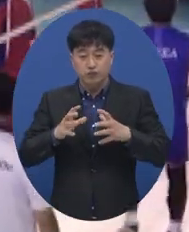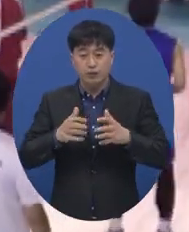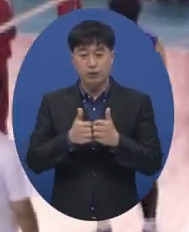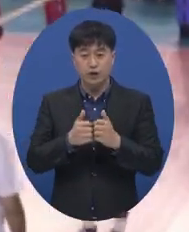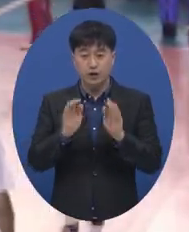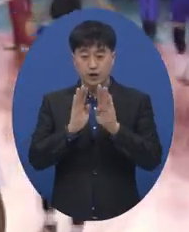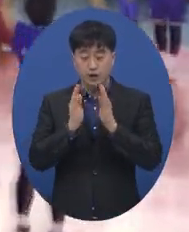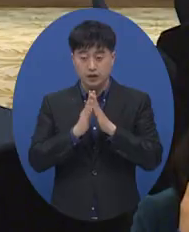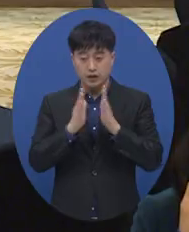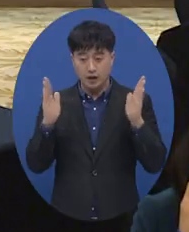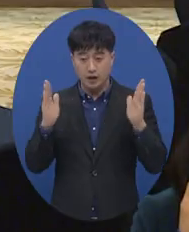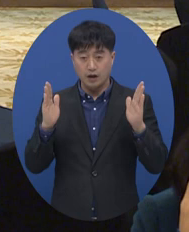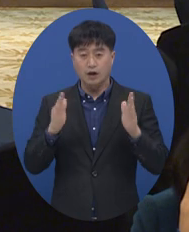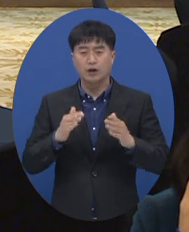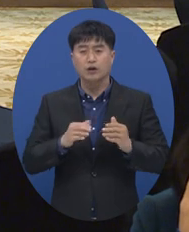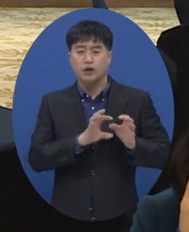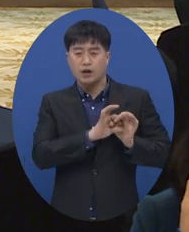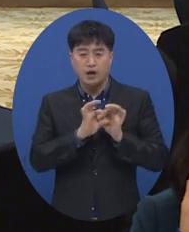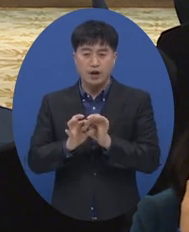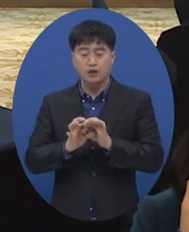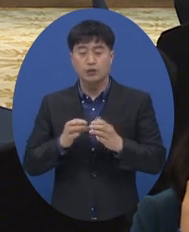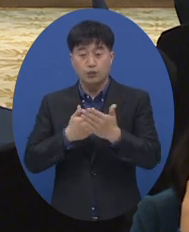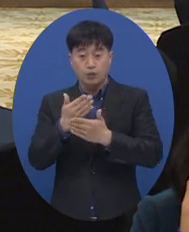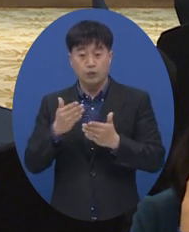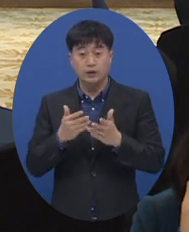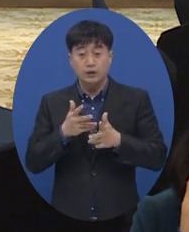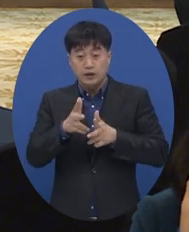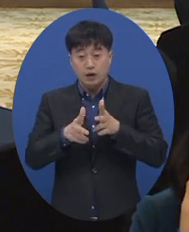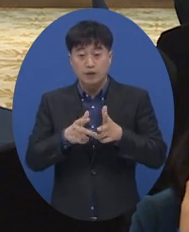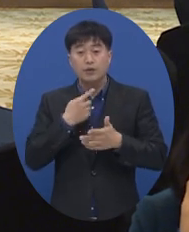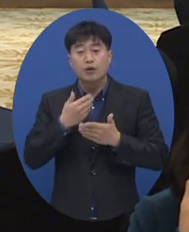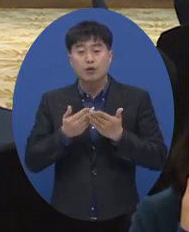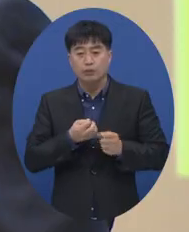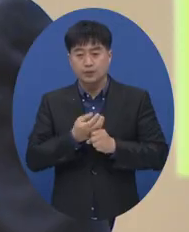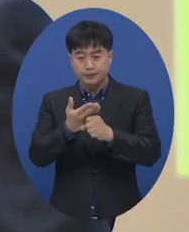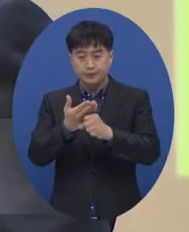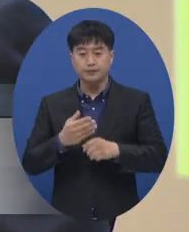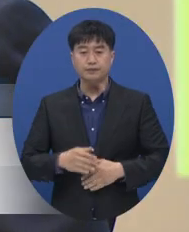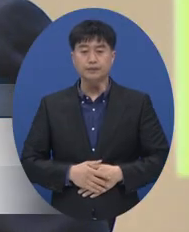개최하는 등 꾸준한 남북교류협력 사업에 대한 경험을 공유했습니다.